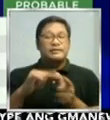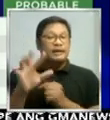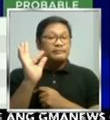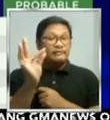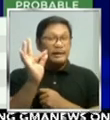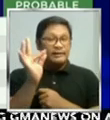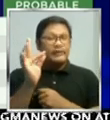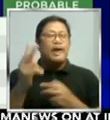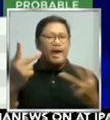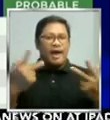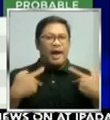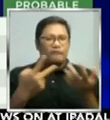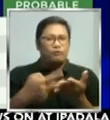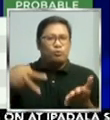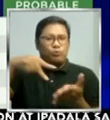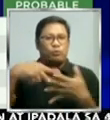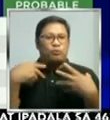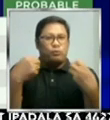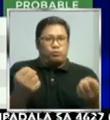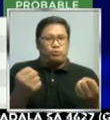na mula sa sakit.